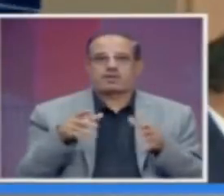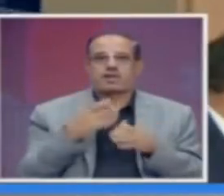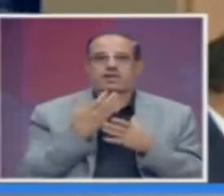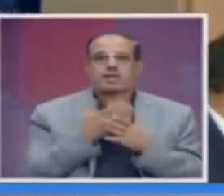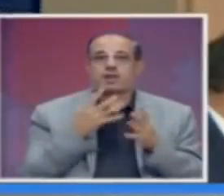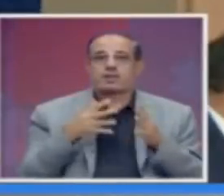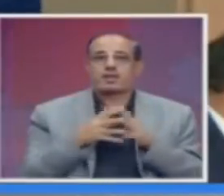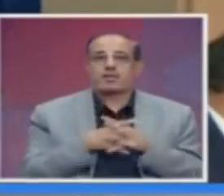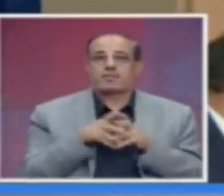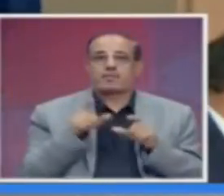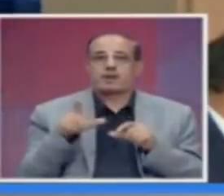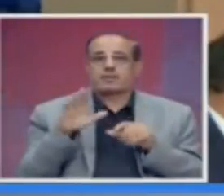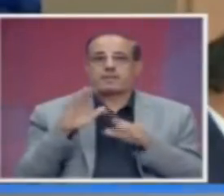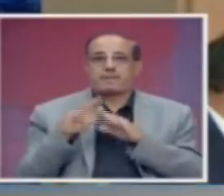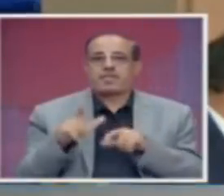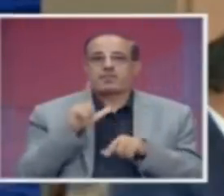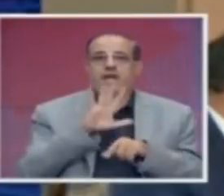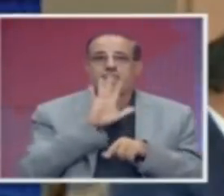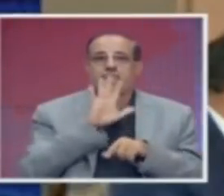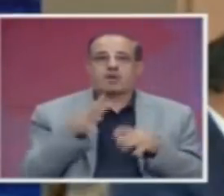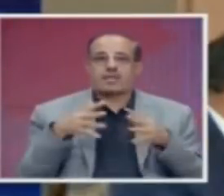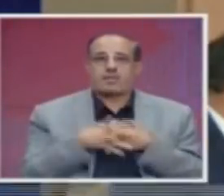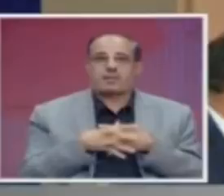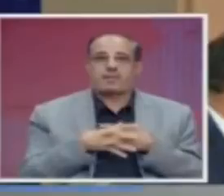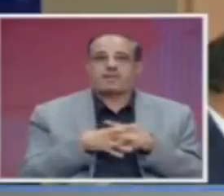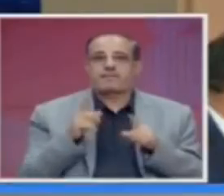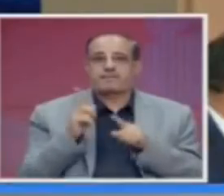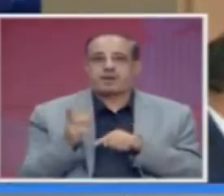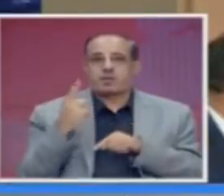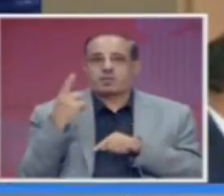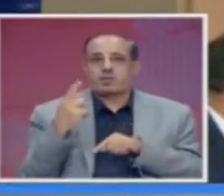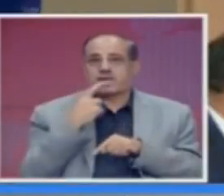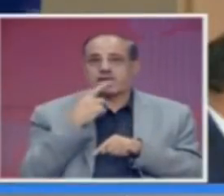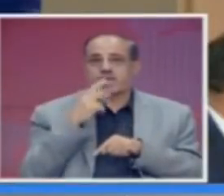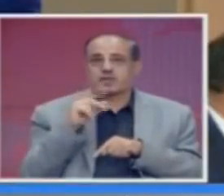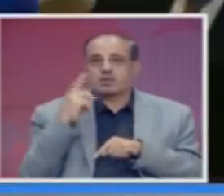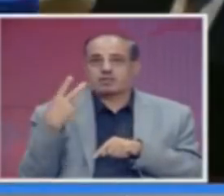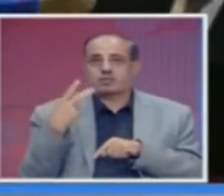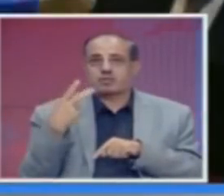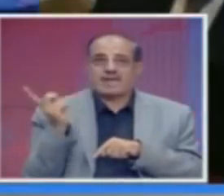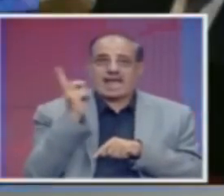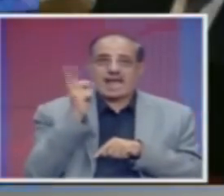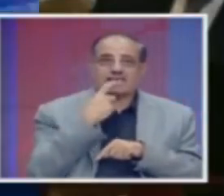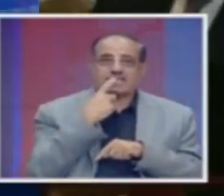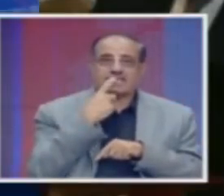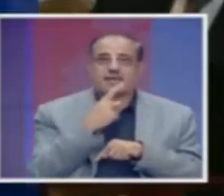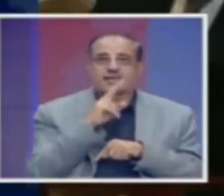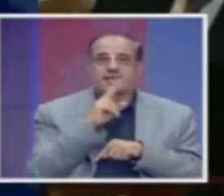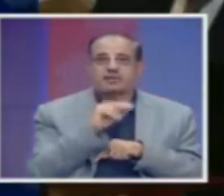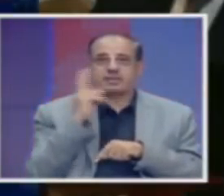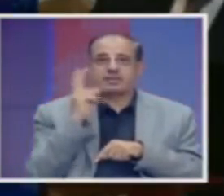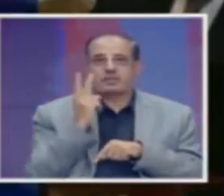الجوار ومفوضة التوسع لتحديد أولويات التعاون بين مصر والاتحاد الأوروبي خلال الفترة من 2021